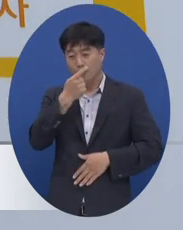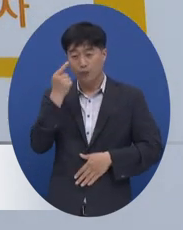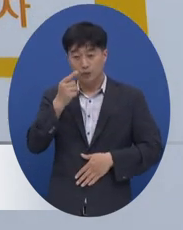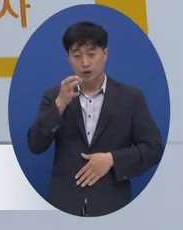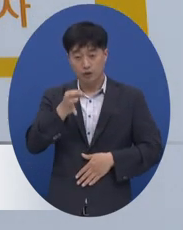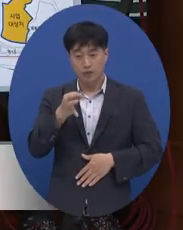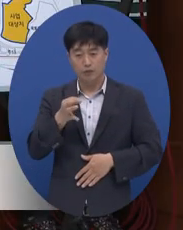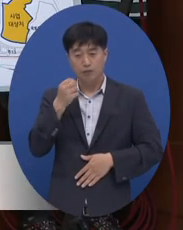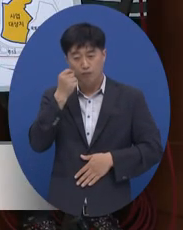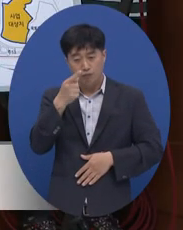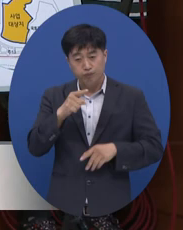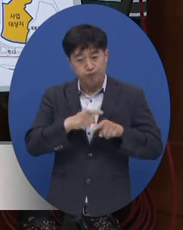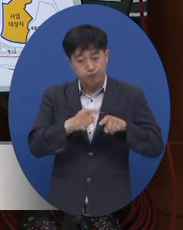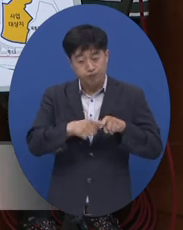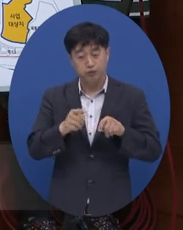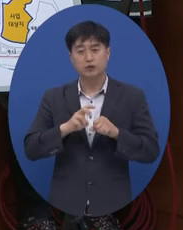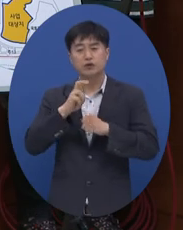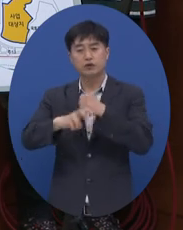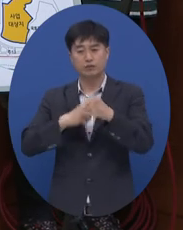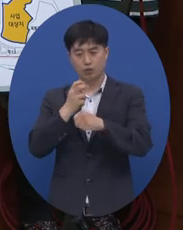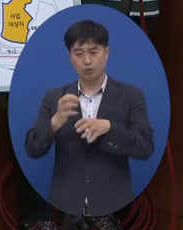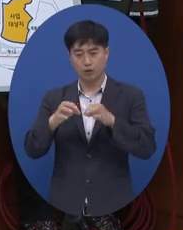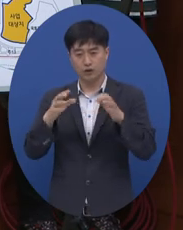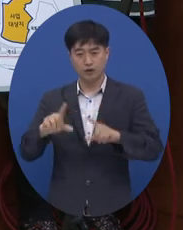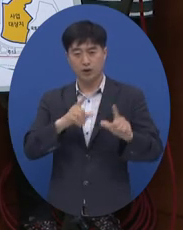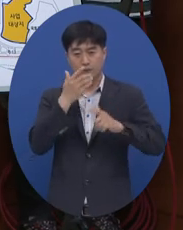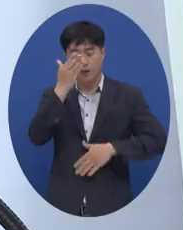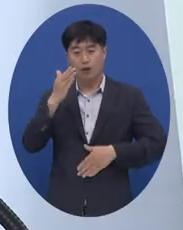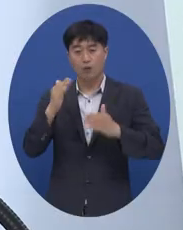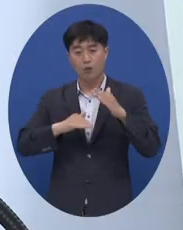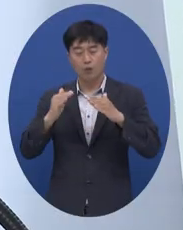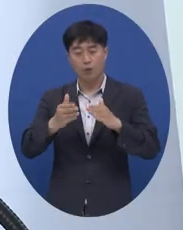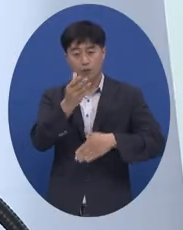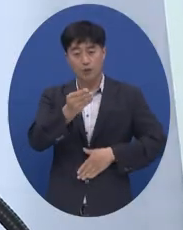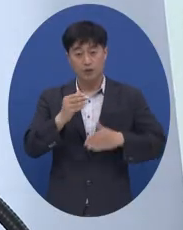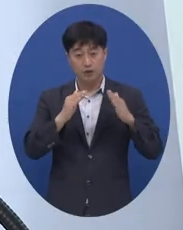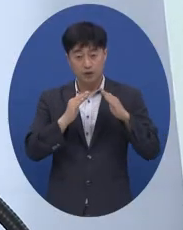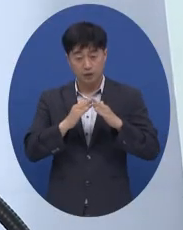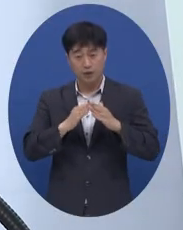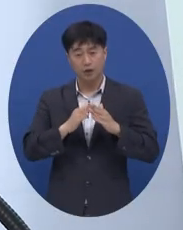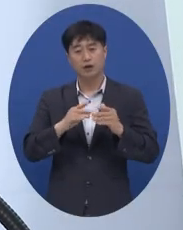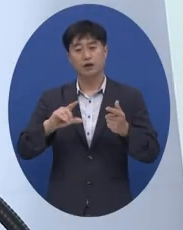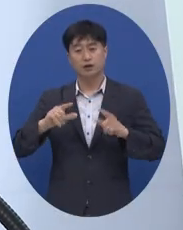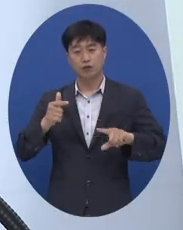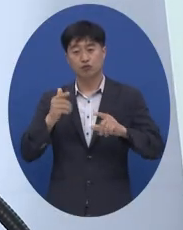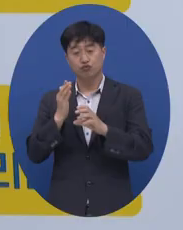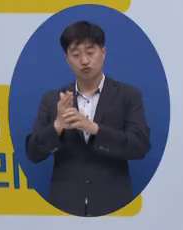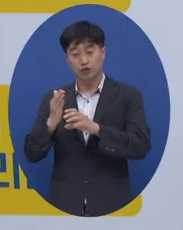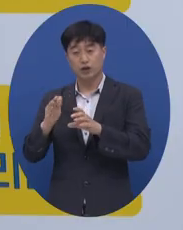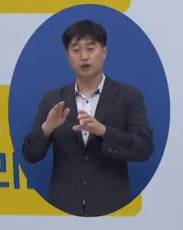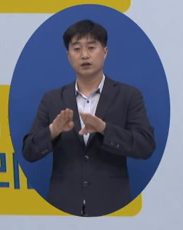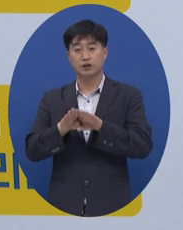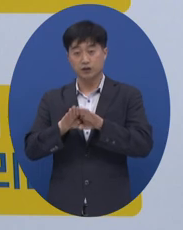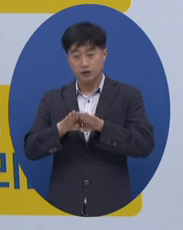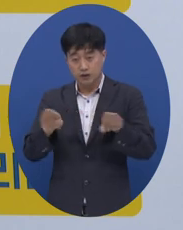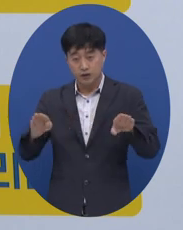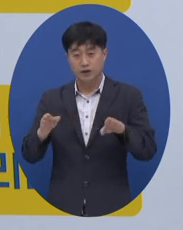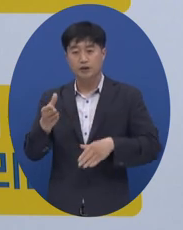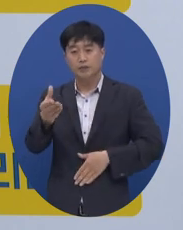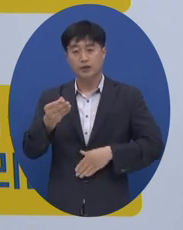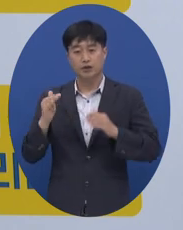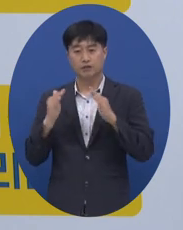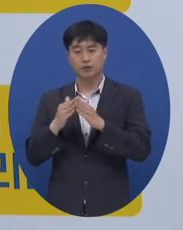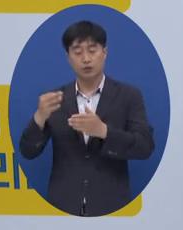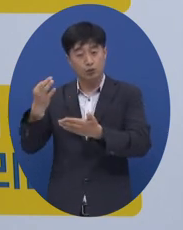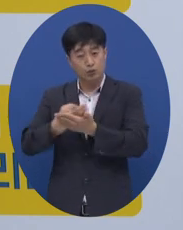월세를 내고 20년간 거주할 수 있는 조건. 또 공공임대주택과 달리 이번 중산층 임대주택은